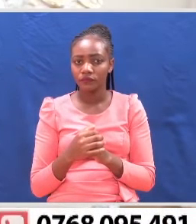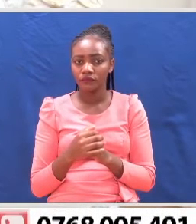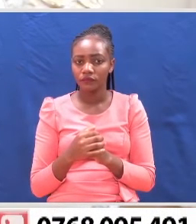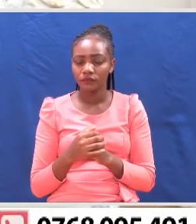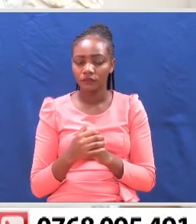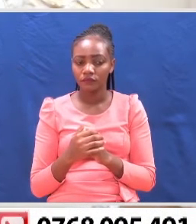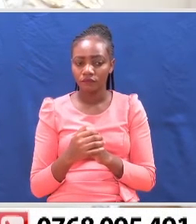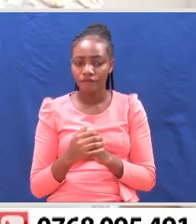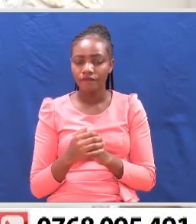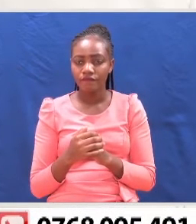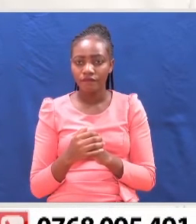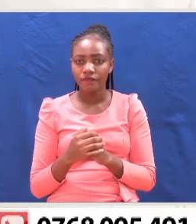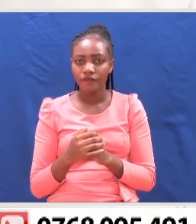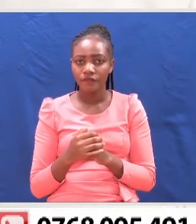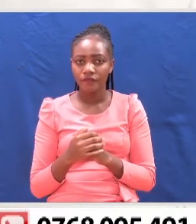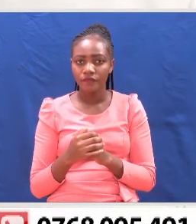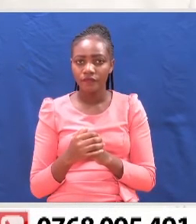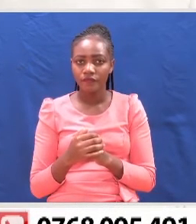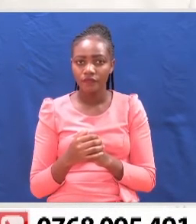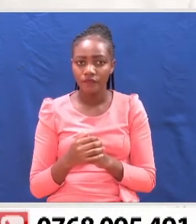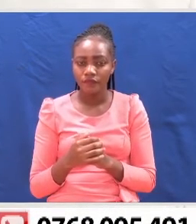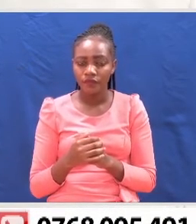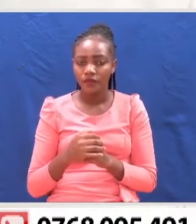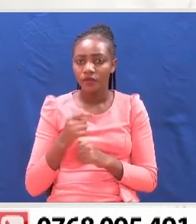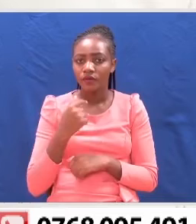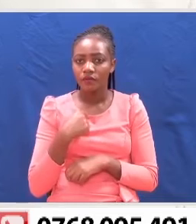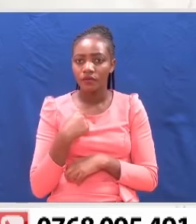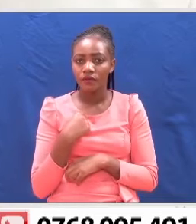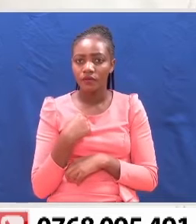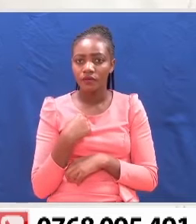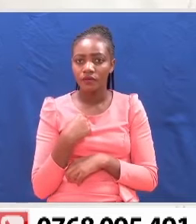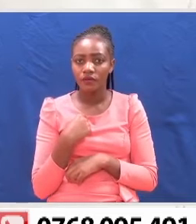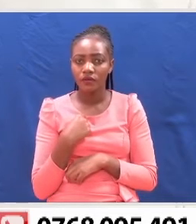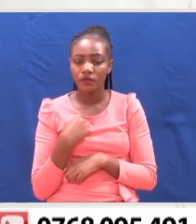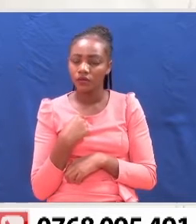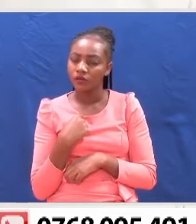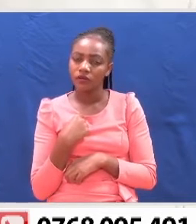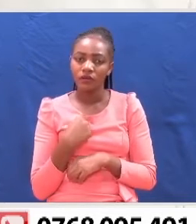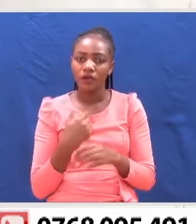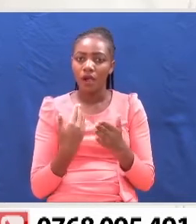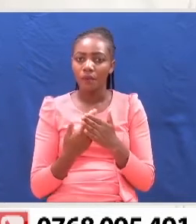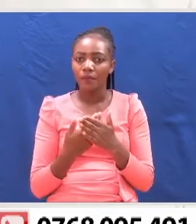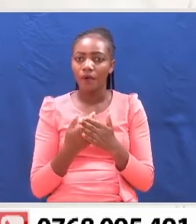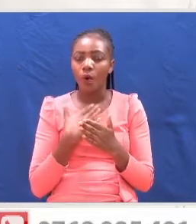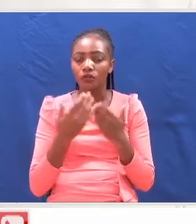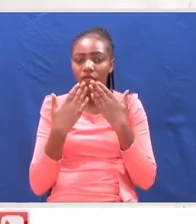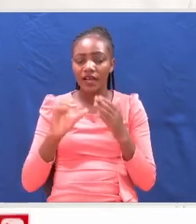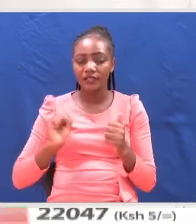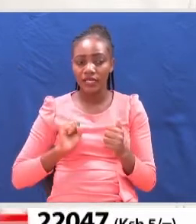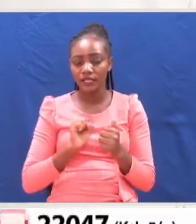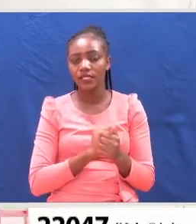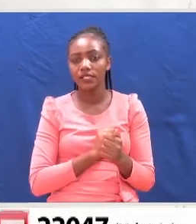mmepata ni tumepitisha miswada nzuri nzuri, na nashukuru bunge la Senate